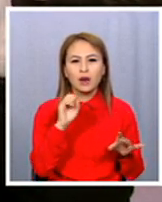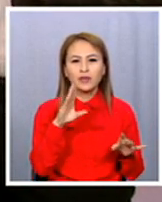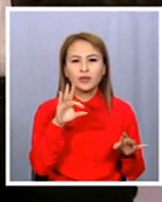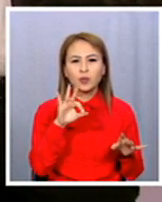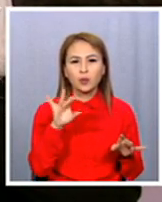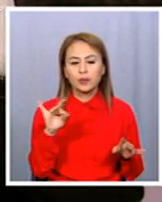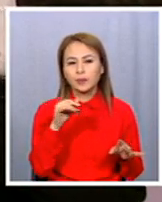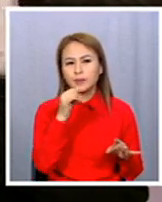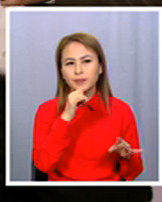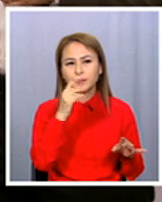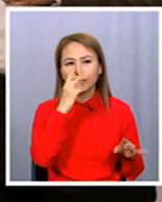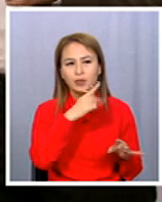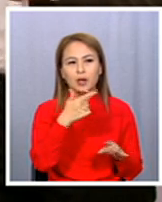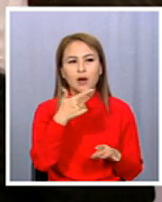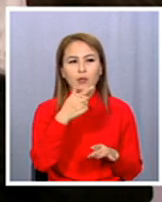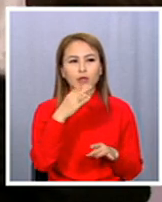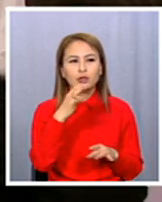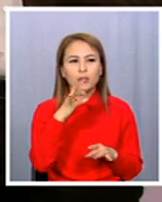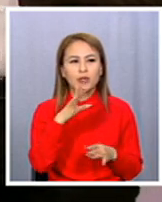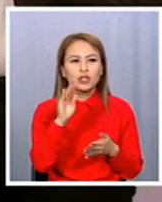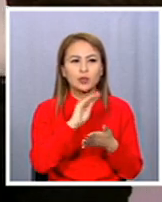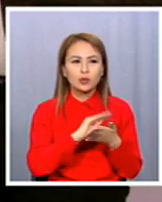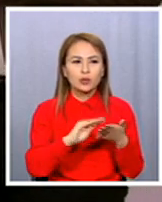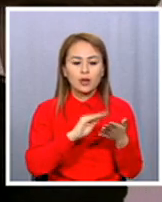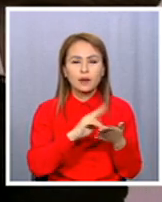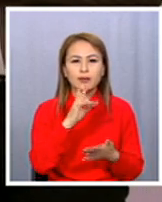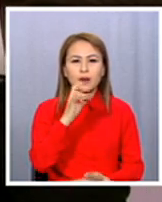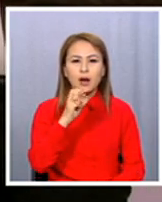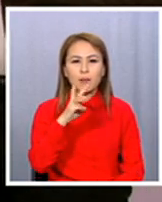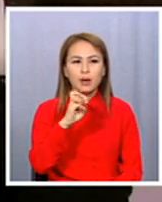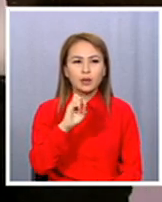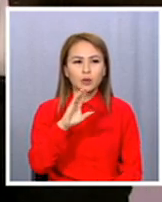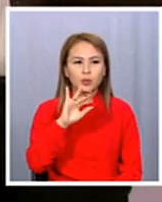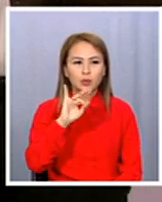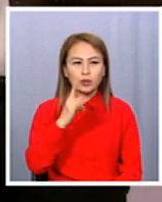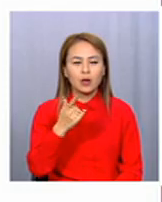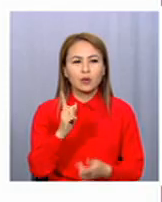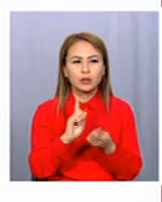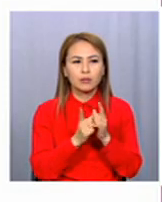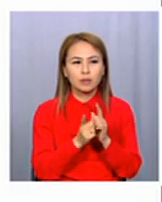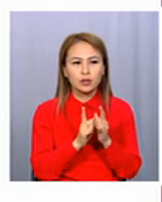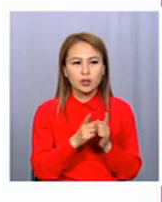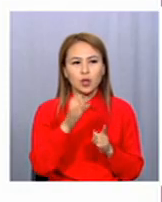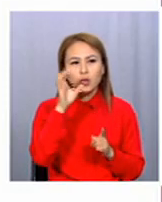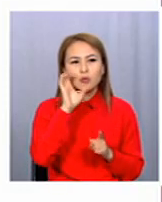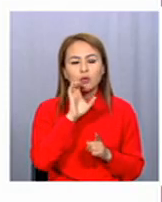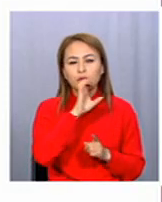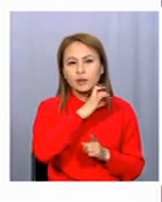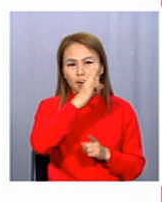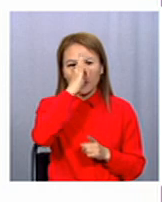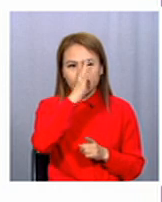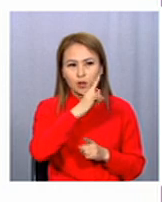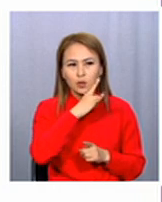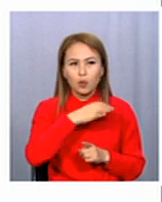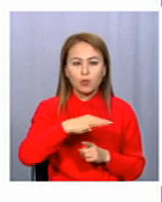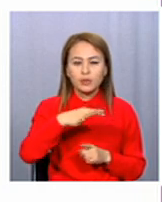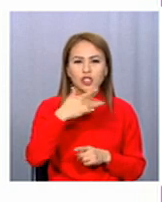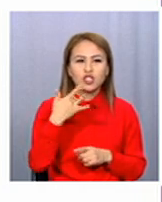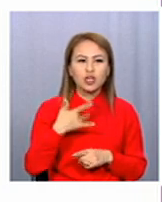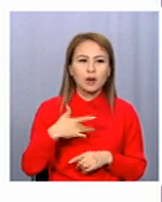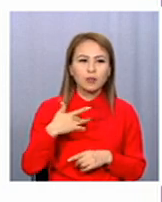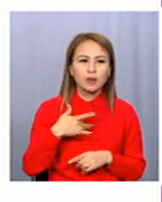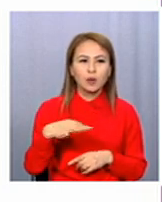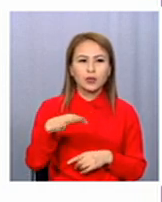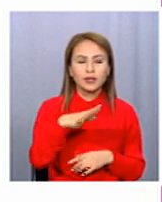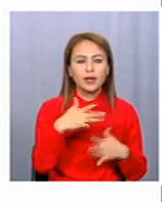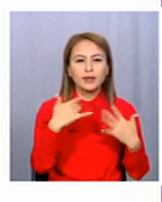тоқталайық. Ғабит Мүсірепов жазушы, драматург, аудармашы. Солтүстік Қазақстан облысы